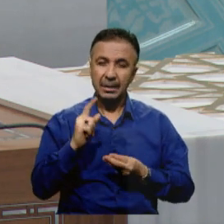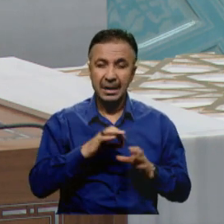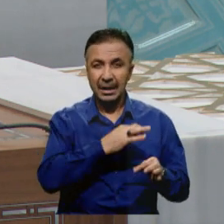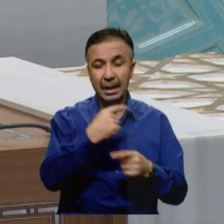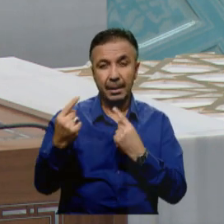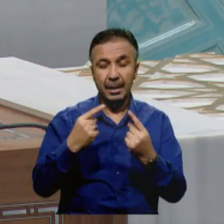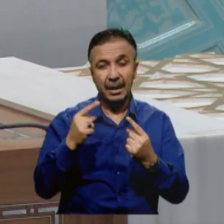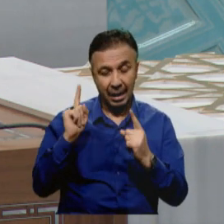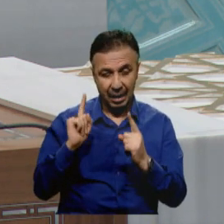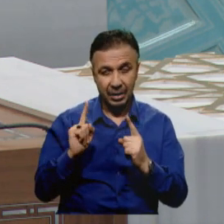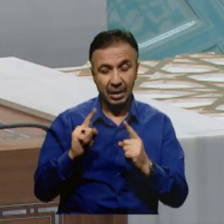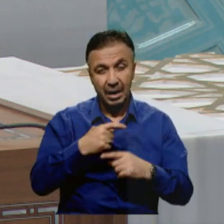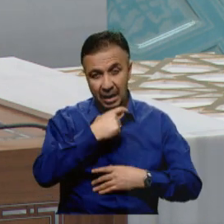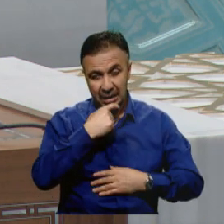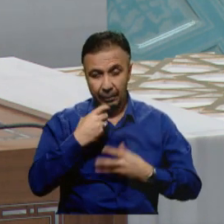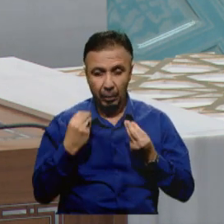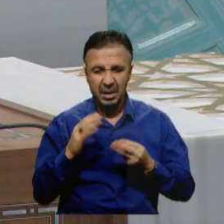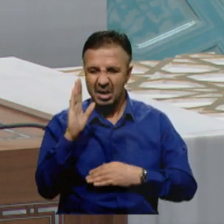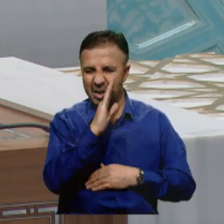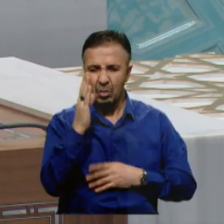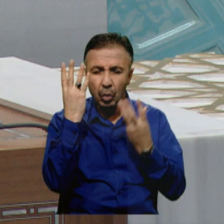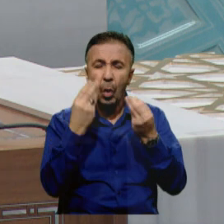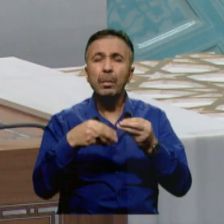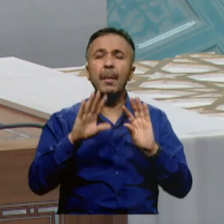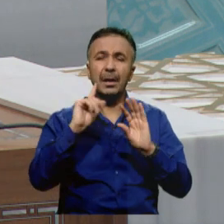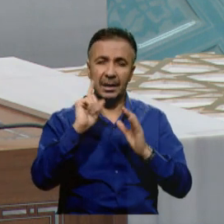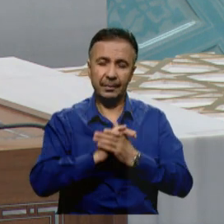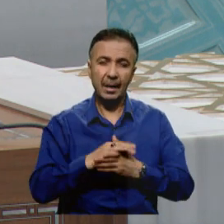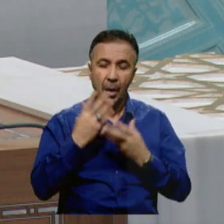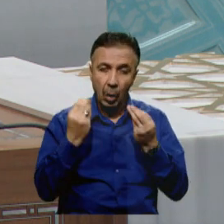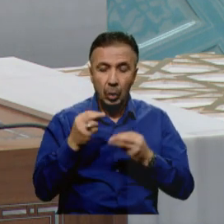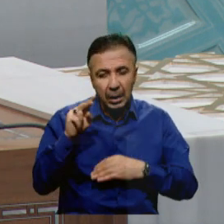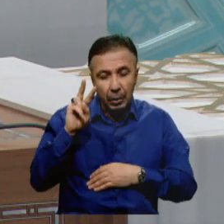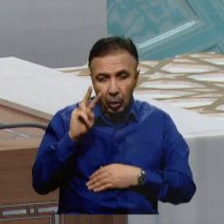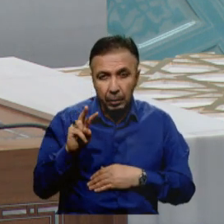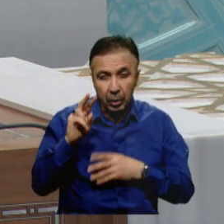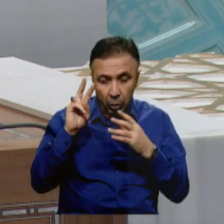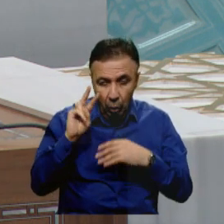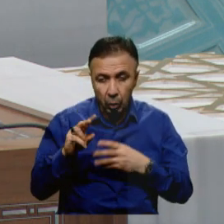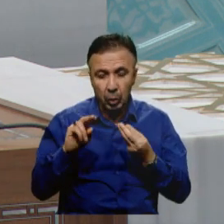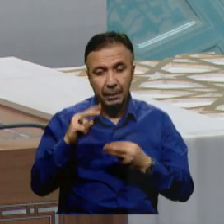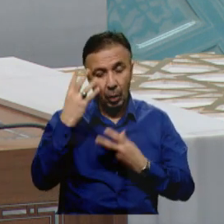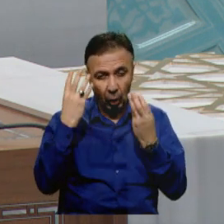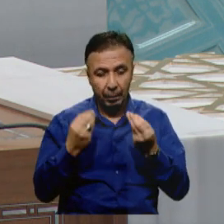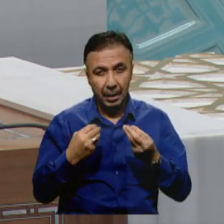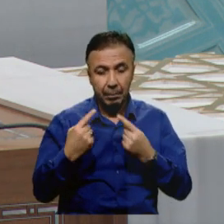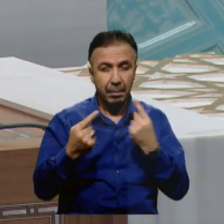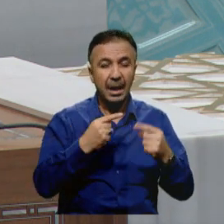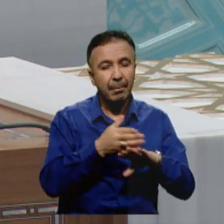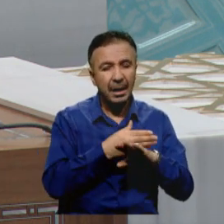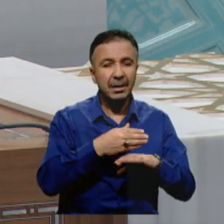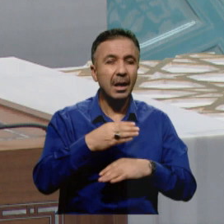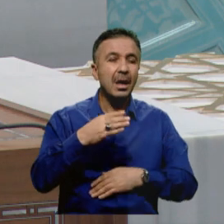karşı samimiyeti. Yani iki yüzlü olmamak, olduğu gibi görünmek, göründüğü gibi olmak, birbirlerinin malına,